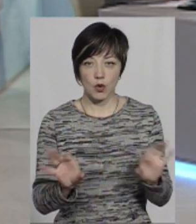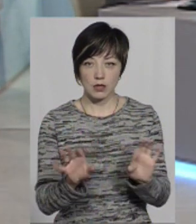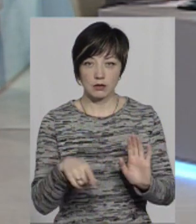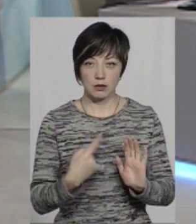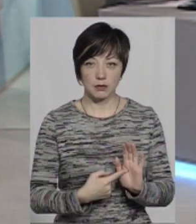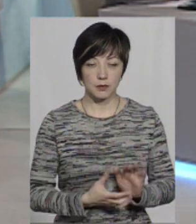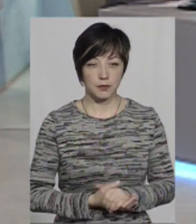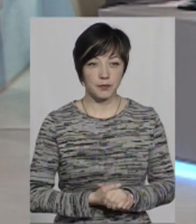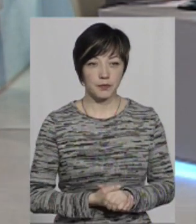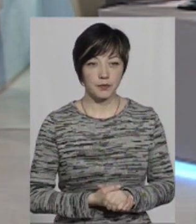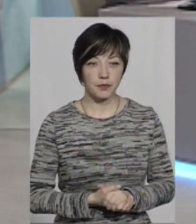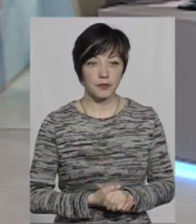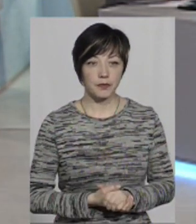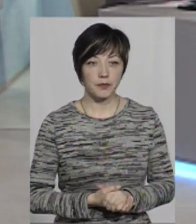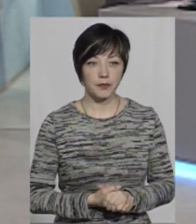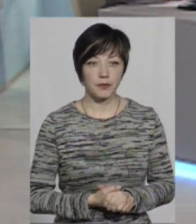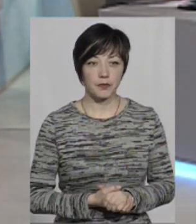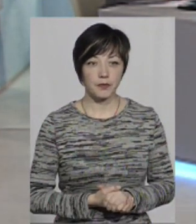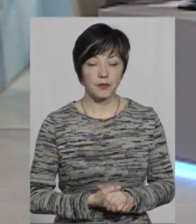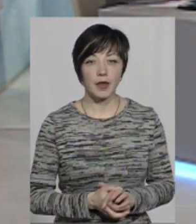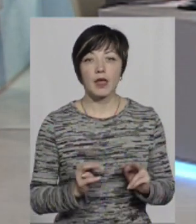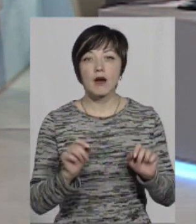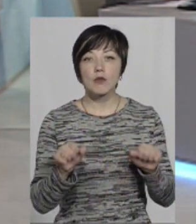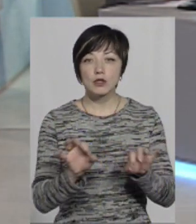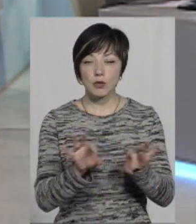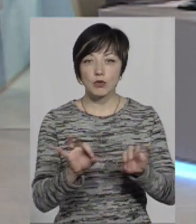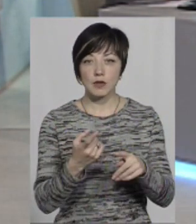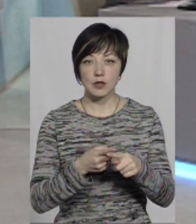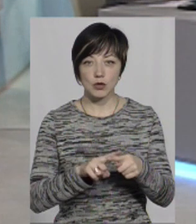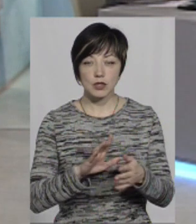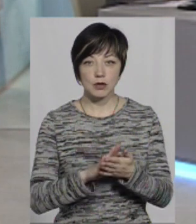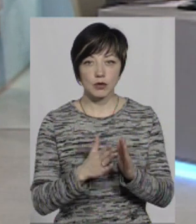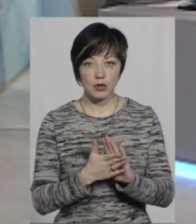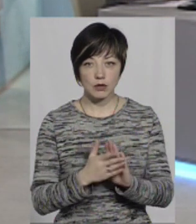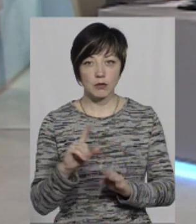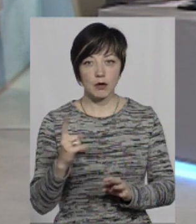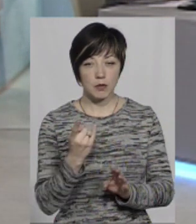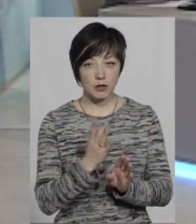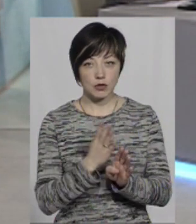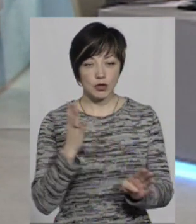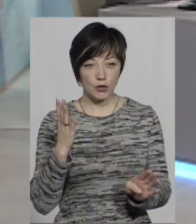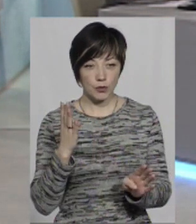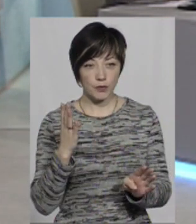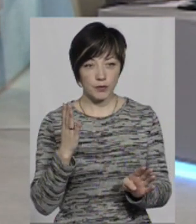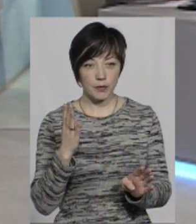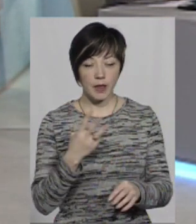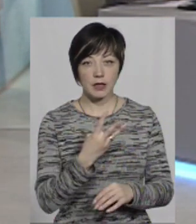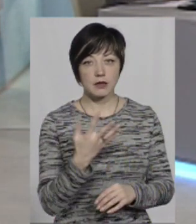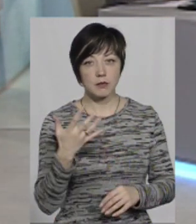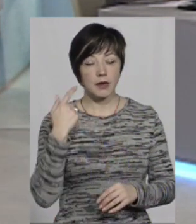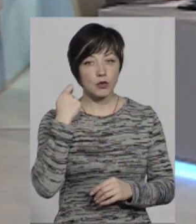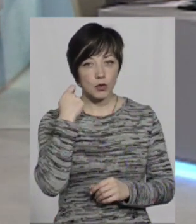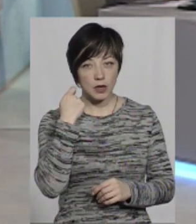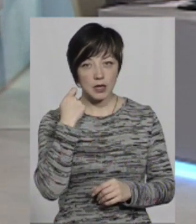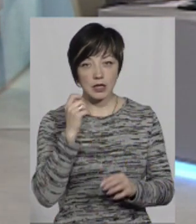пояснити? Як можна прокоментувати цю ситуацію? Ну, по-перше, 35